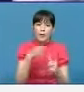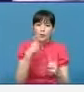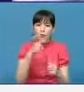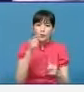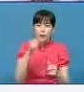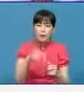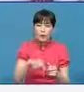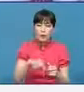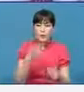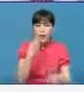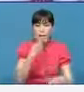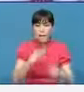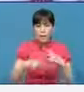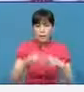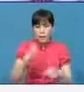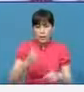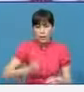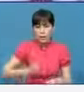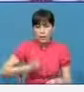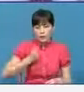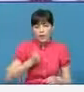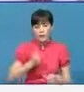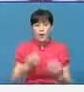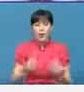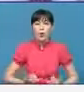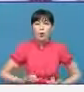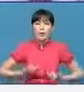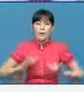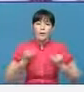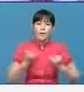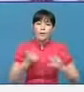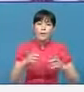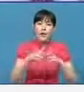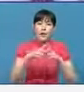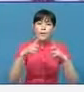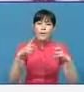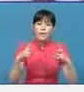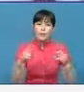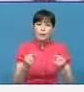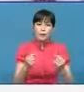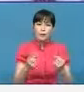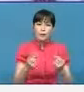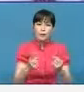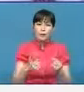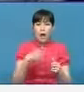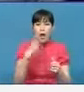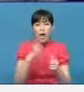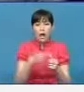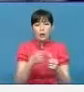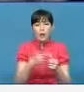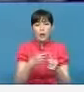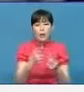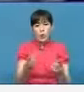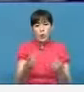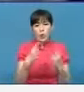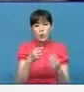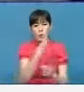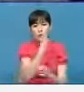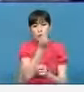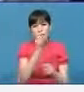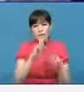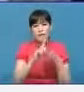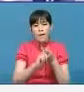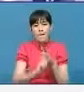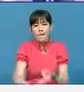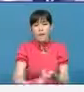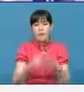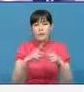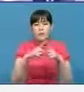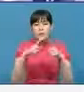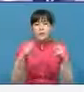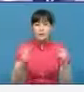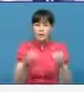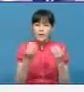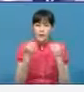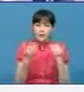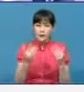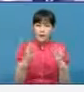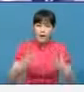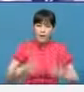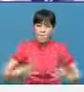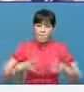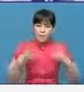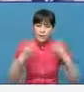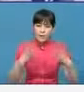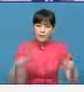бабалар батылдығы мен ерлігін құрмет тұтатын білім ордасы бұл. Атауы ұлы Жеңіспен байланысты бұл білім ошағында биылғы мерейлі